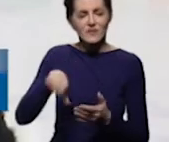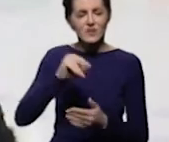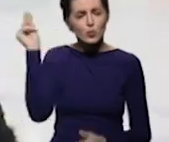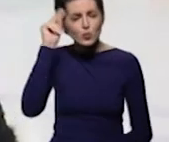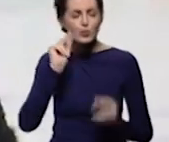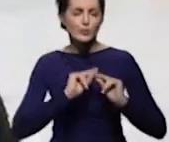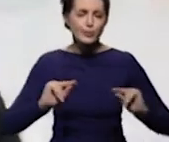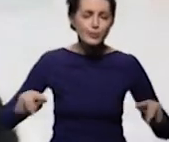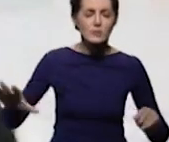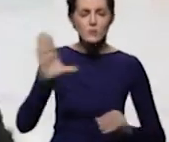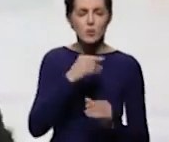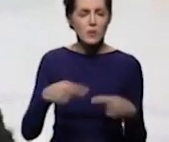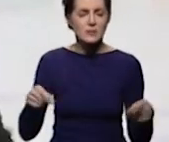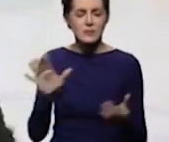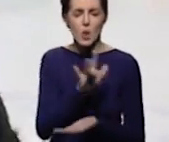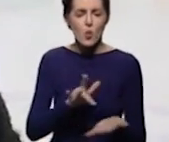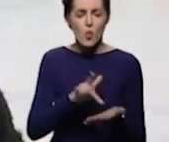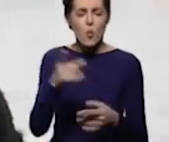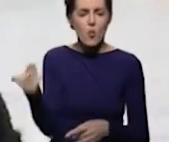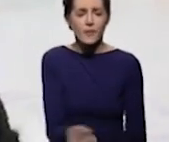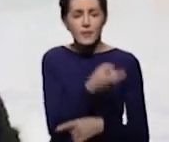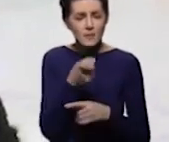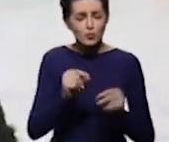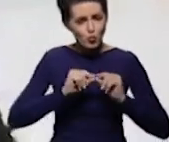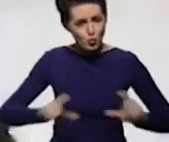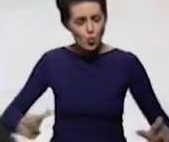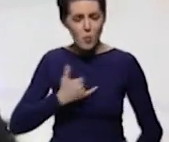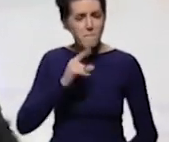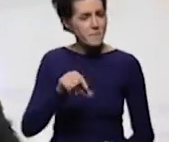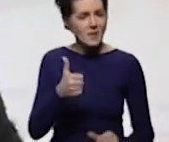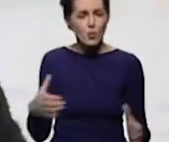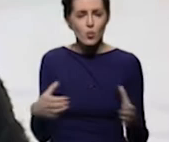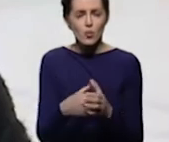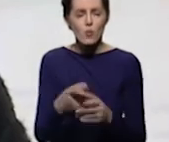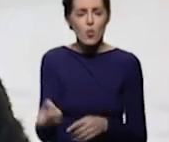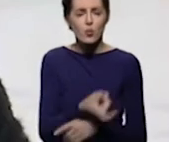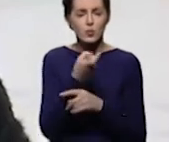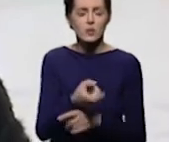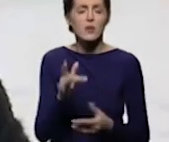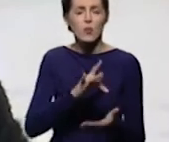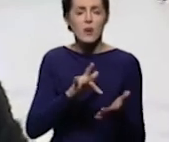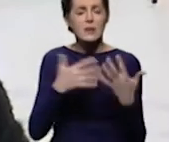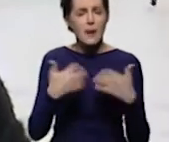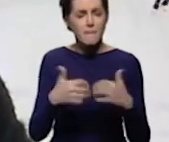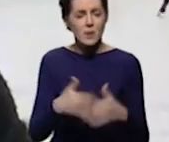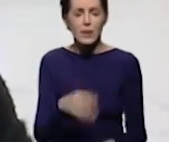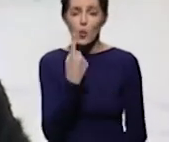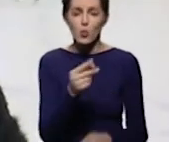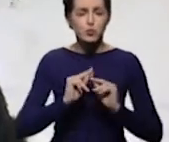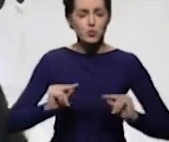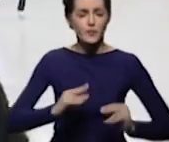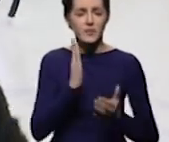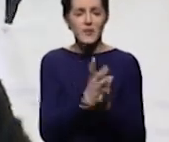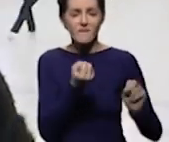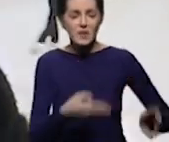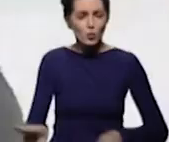у нас більш масово це хокейна школа. У нас перша команда хокейний клуб «Краматорськ». У нас один тренер є вже по